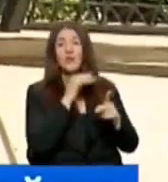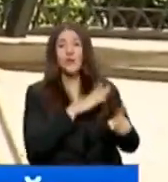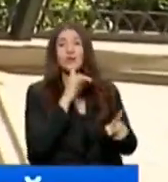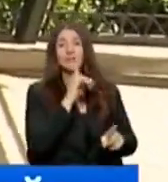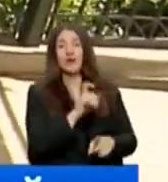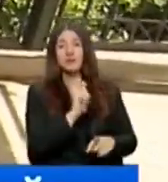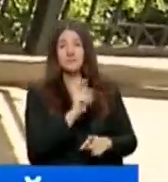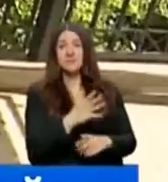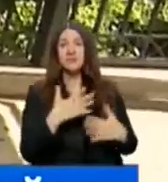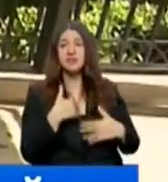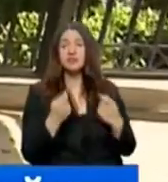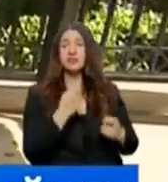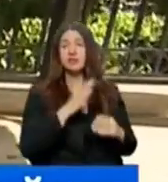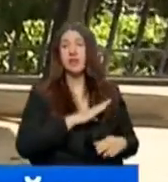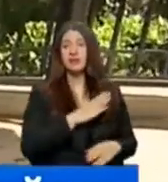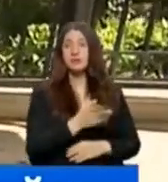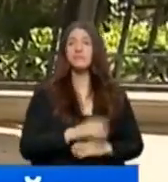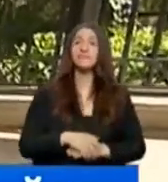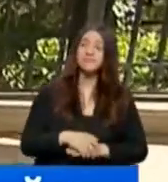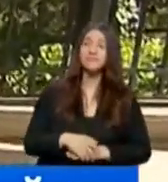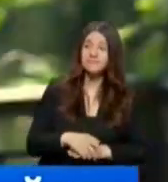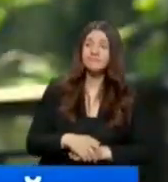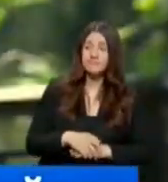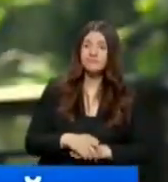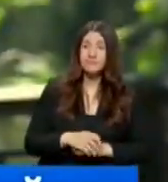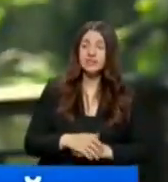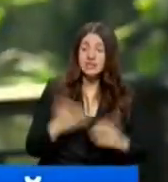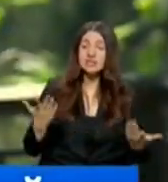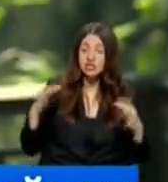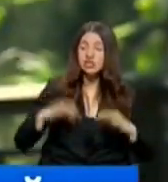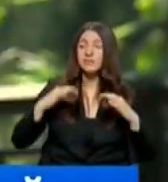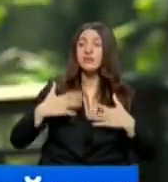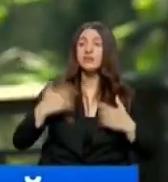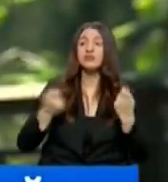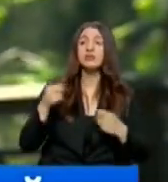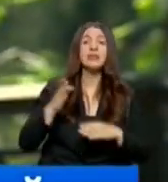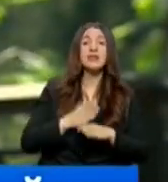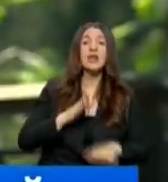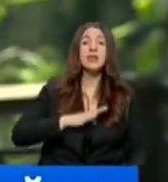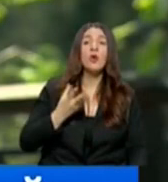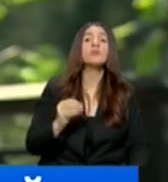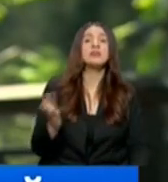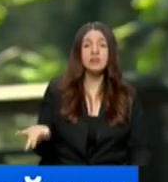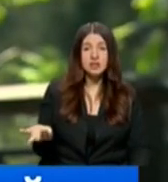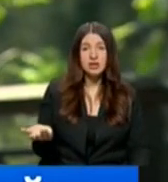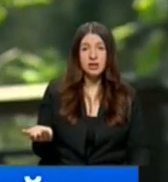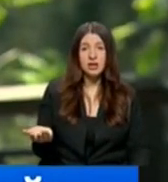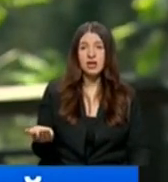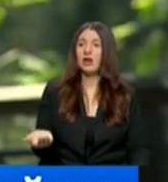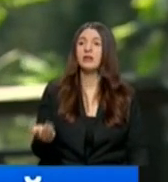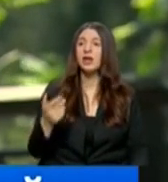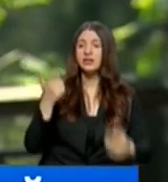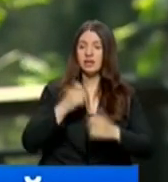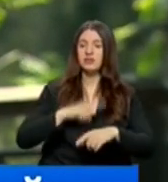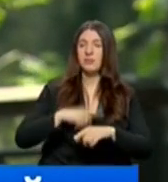Kılıçdaroğlu'na soralım. Sağlıkçılar dertli efendim. Evet dertli. Şimdi sağlıkçılar niye dertli olmasın ki? Yani